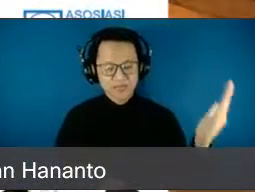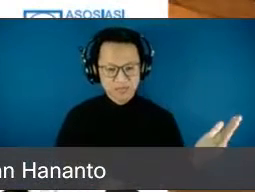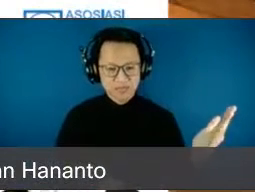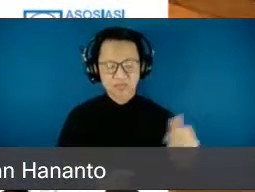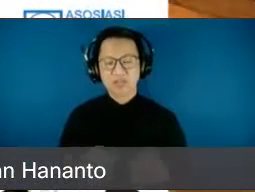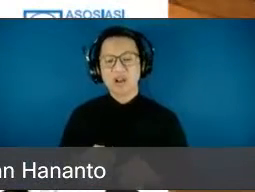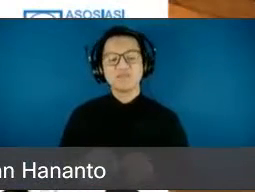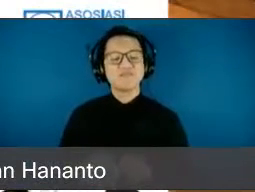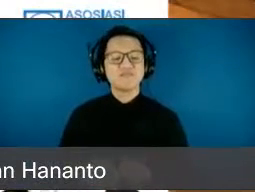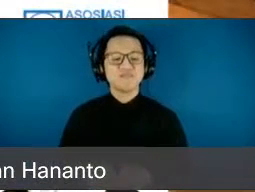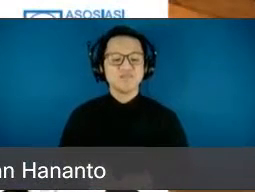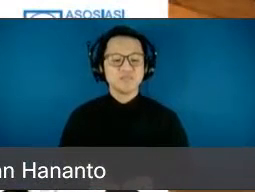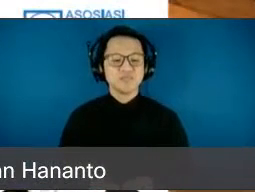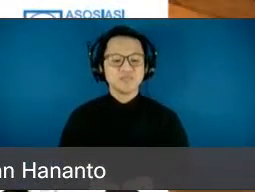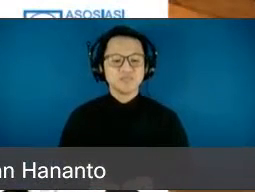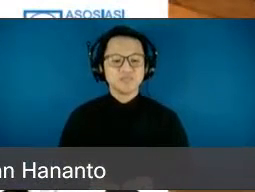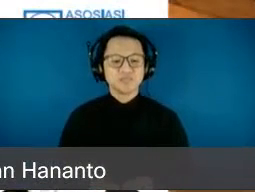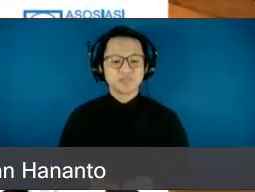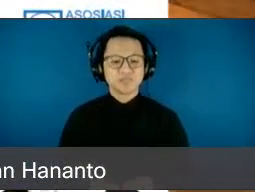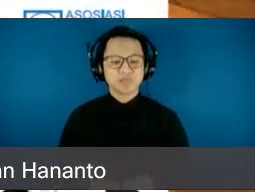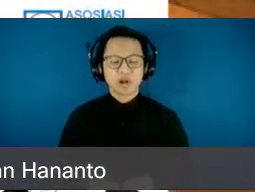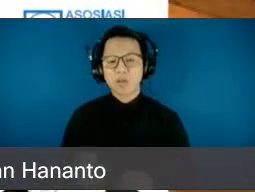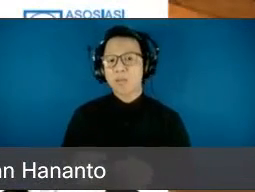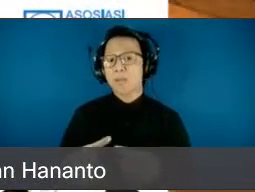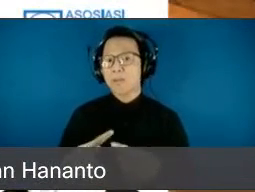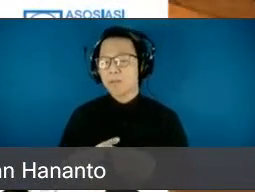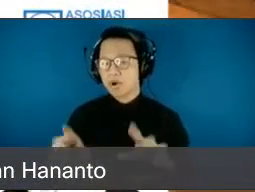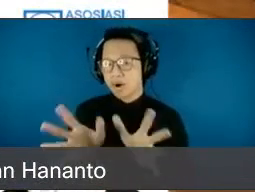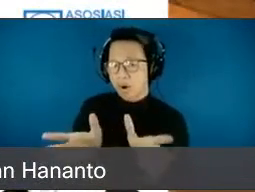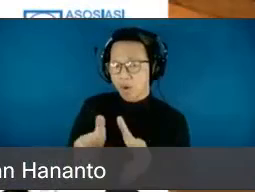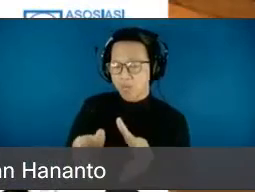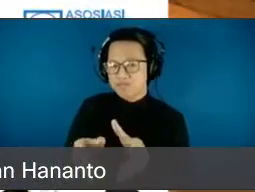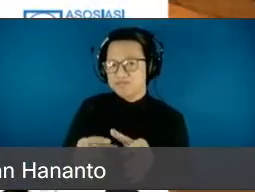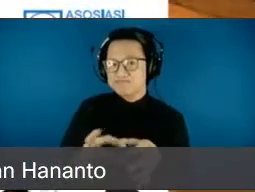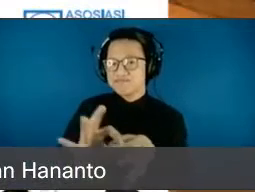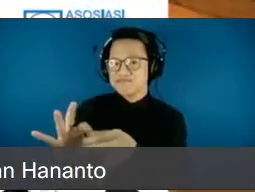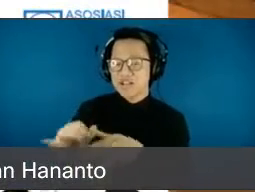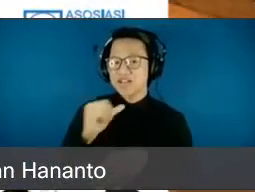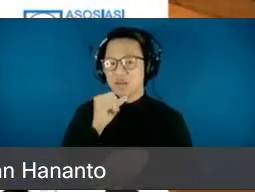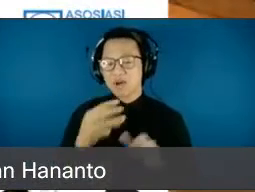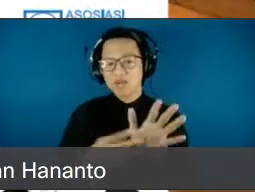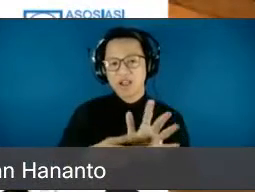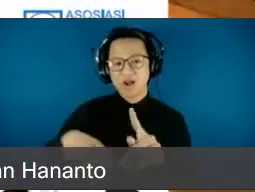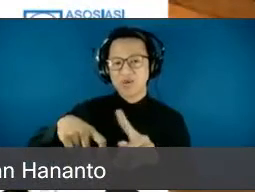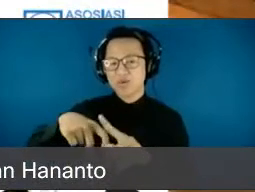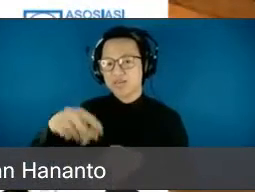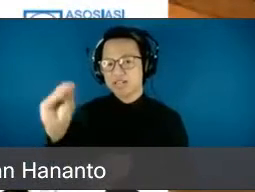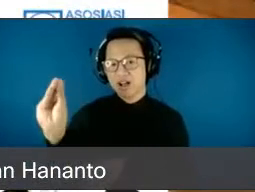ALO program, dan tentu mitra kunci programs di Jakarta.